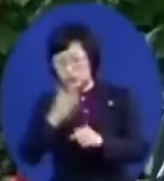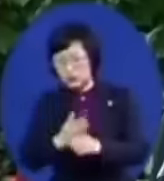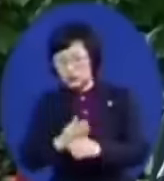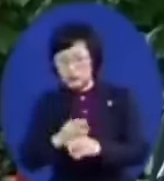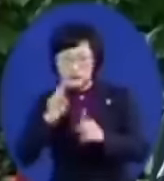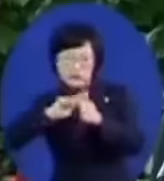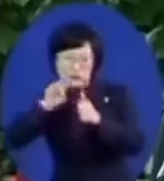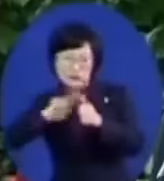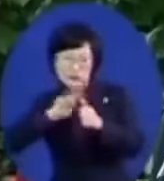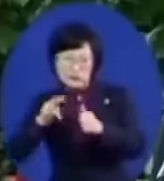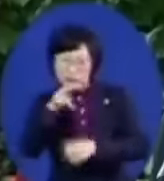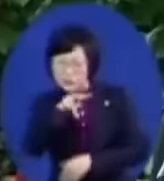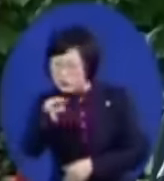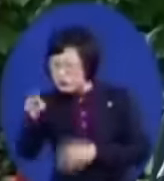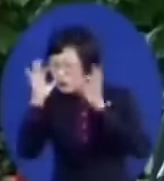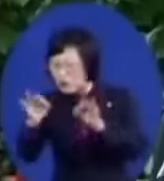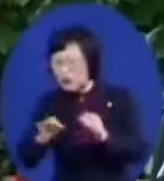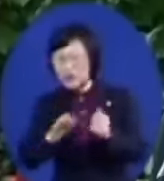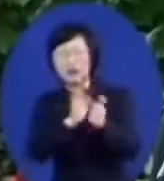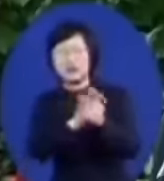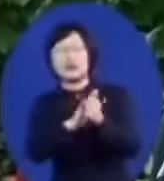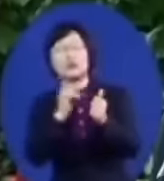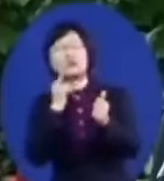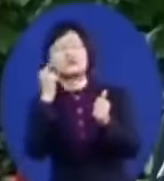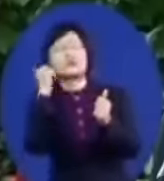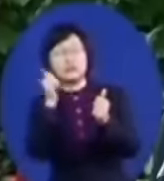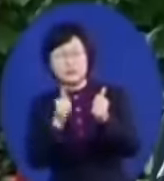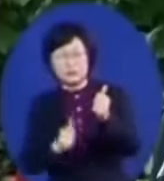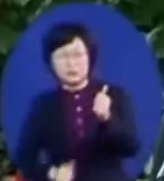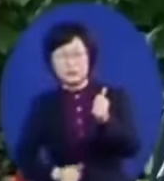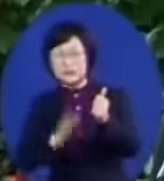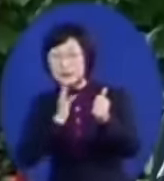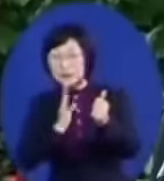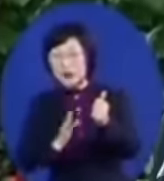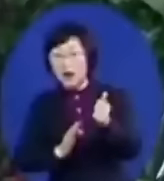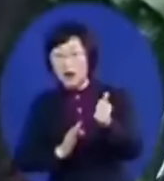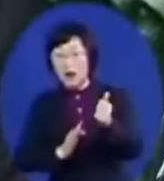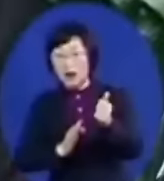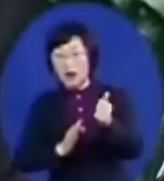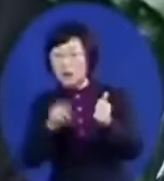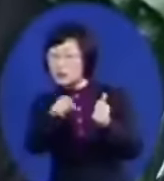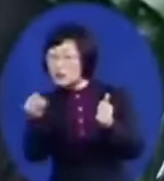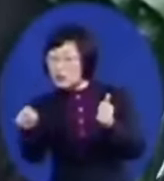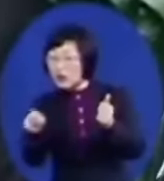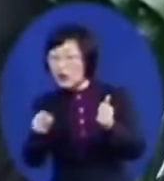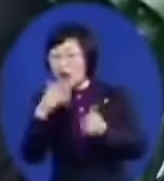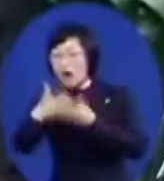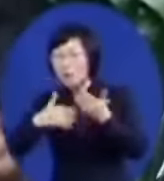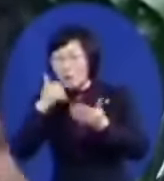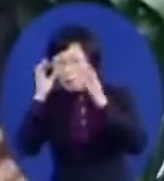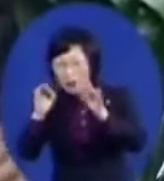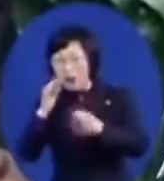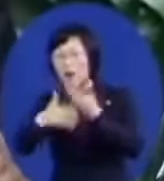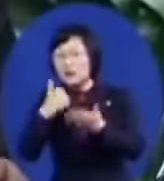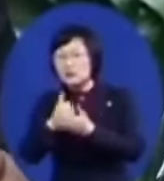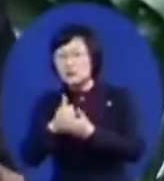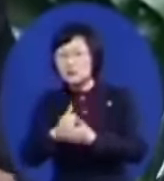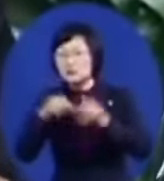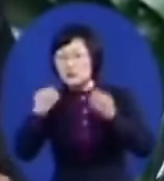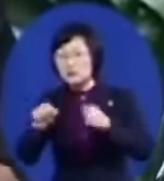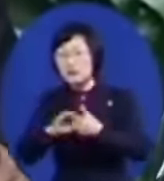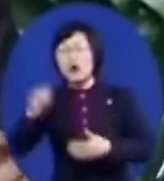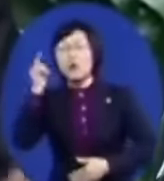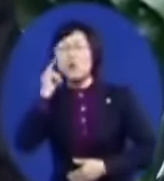이발사는 그런 모습을 보면 목사님께 물었습니다. 목사님, 정말로 목사님이 증거하는 하나님이 살아계신다면 왜 이런